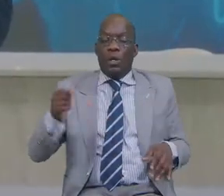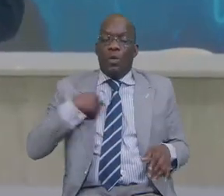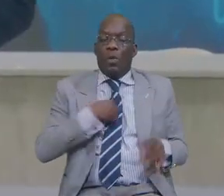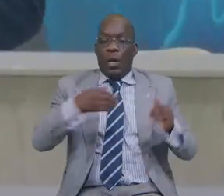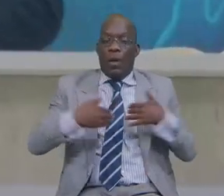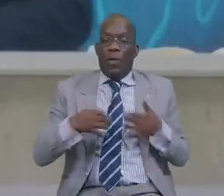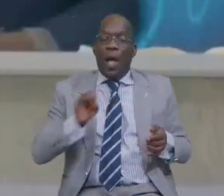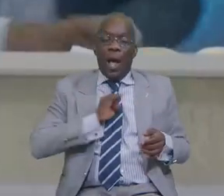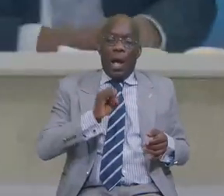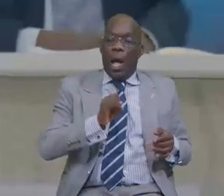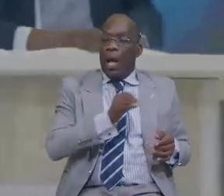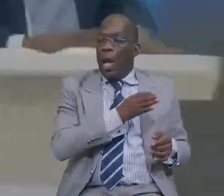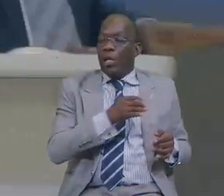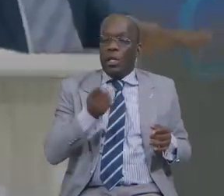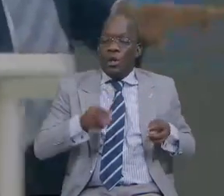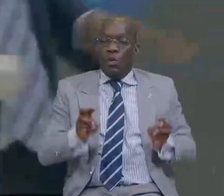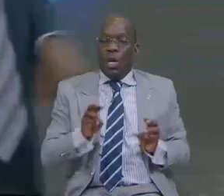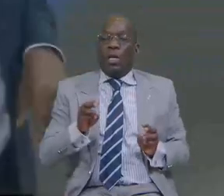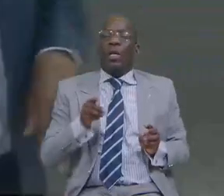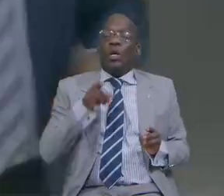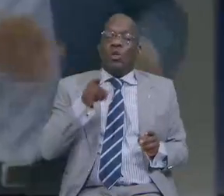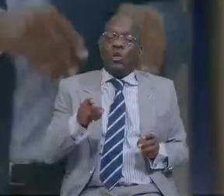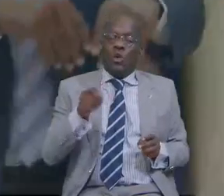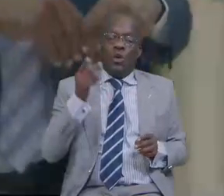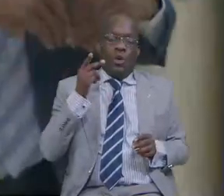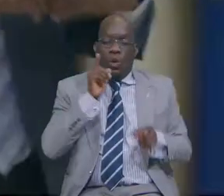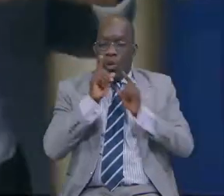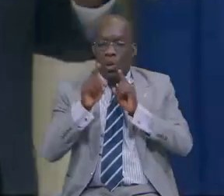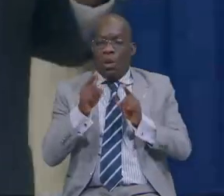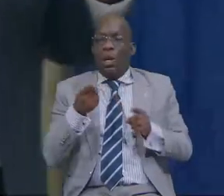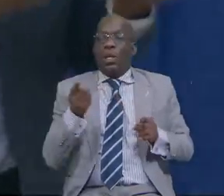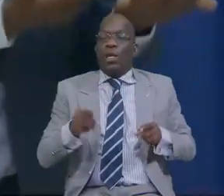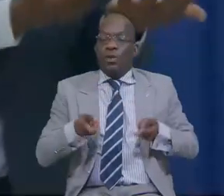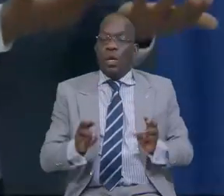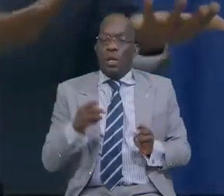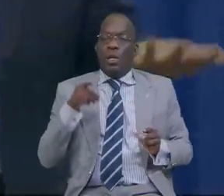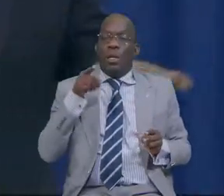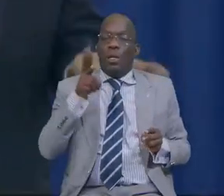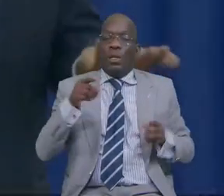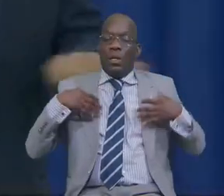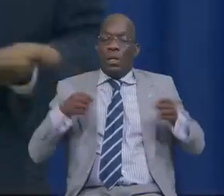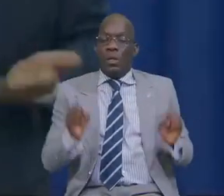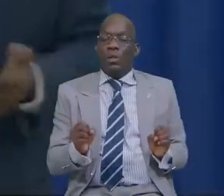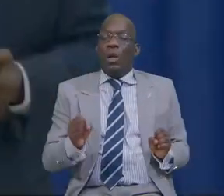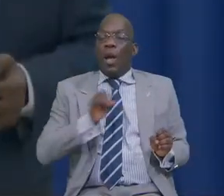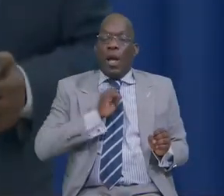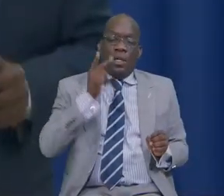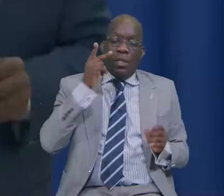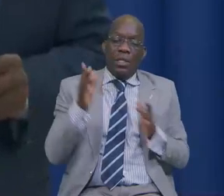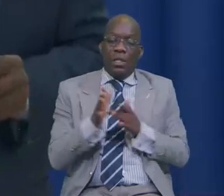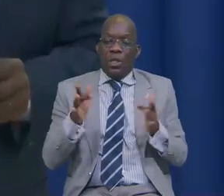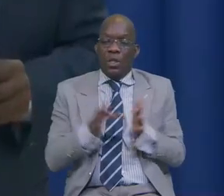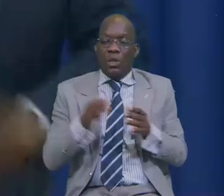vois Jésus dans ce ministre, la main dont il a guéri. Je vois Jésus dans cet